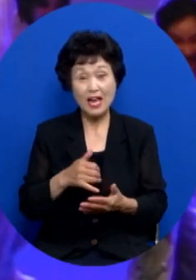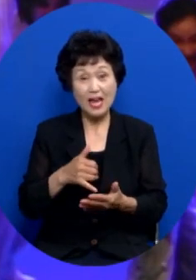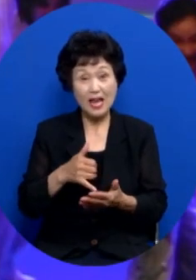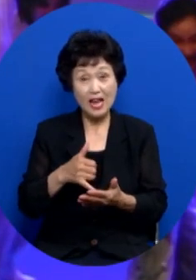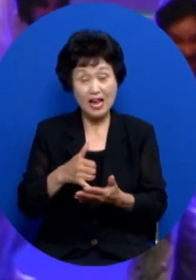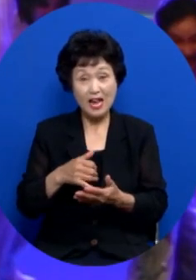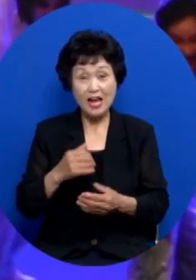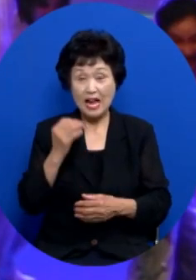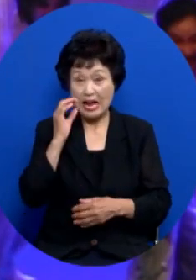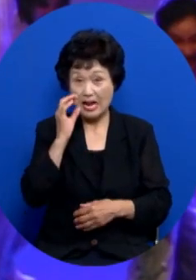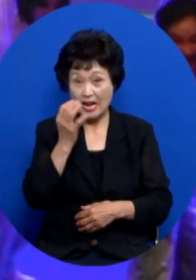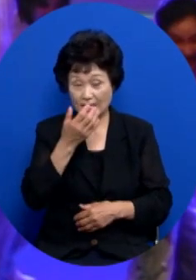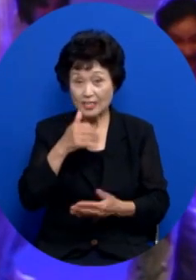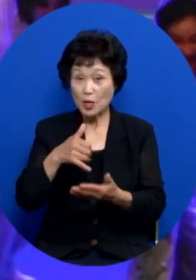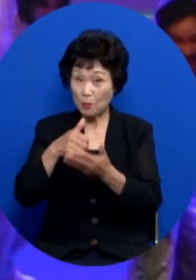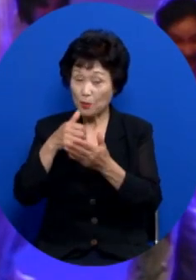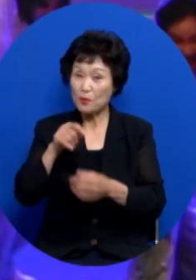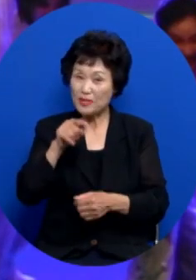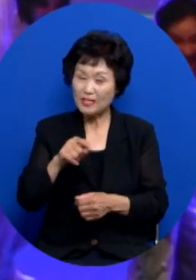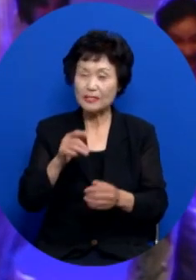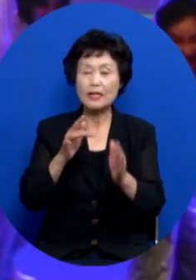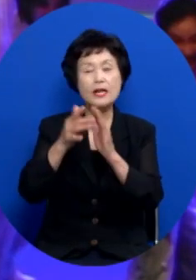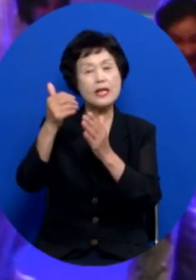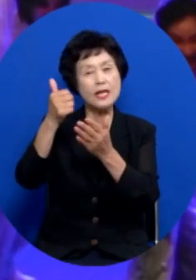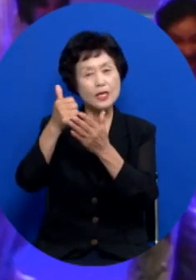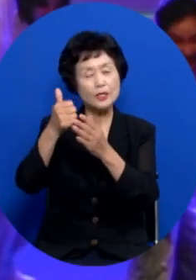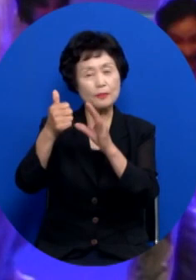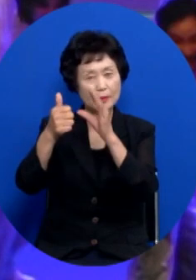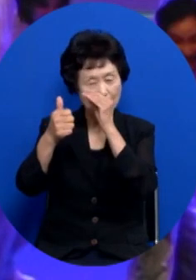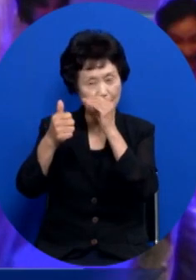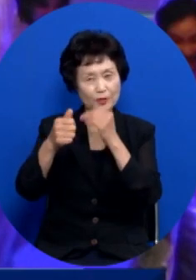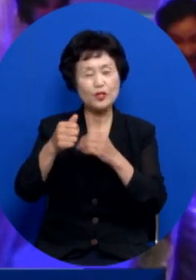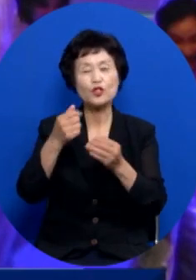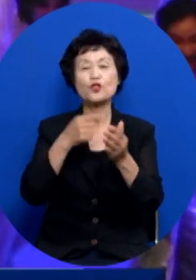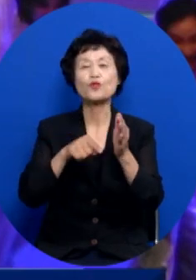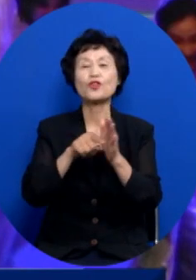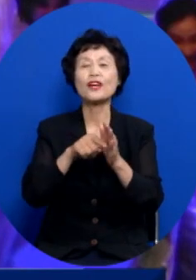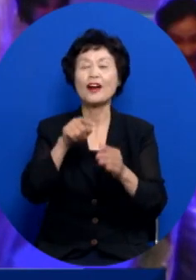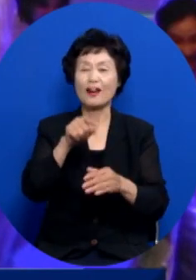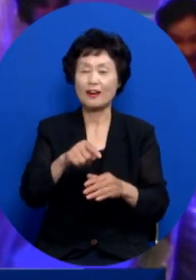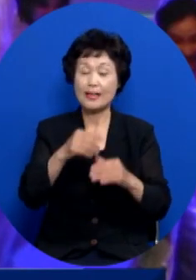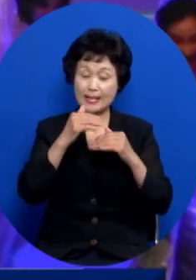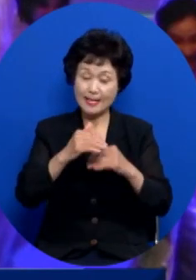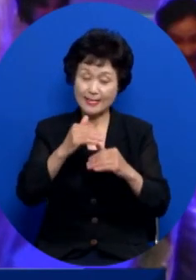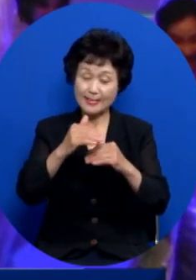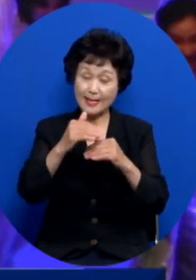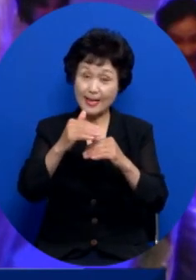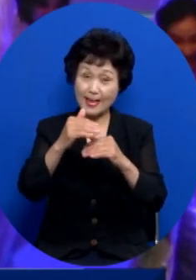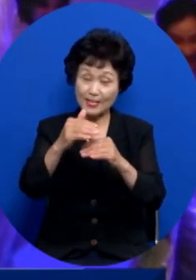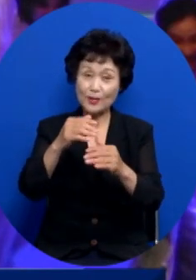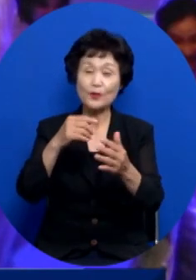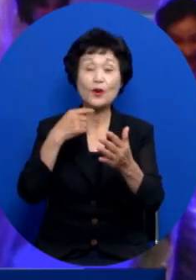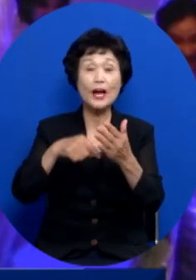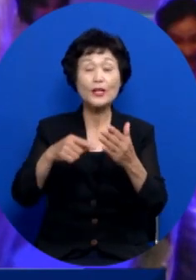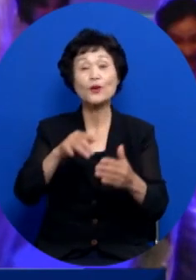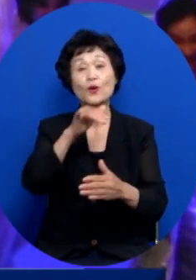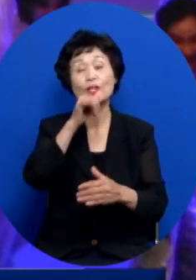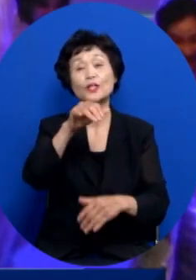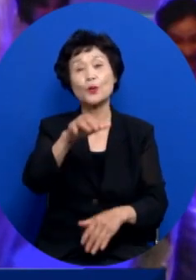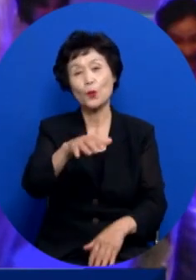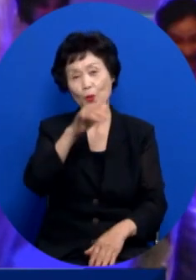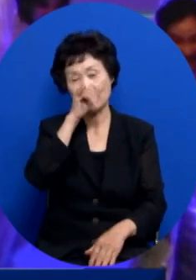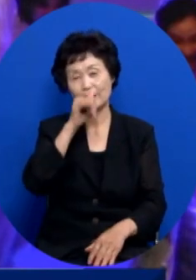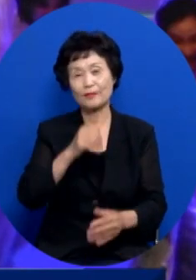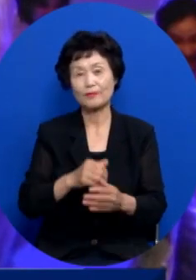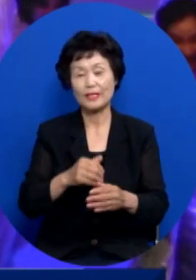되는 성령의 열매이자 삶의 태도죠. 주님을 닮아가는 성품 교육을 체계적으로 진행하고 있는 교육 현장이 있습니다.